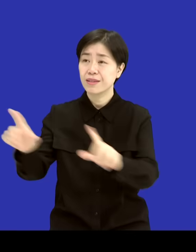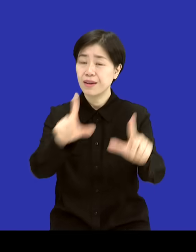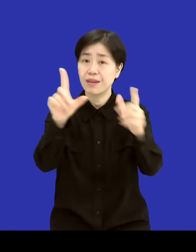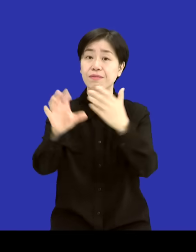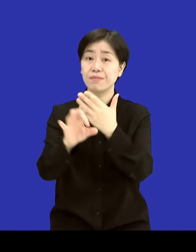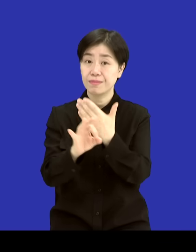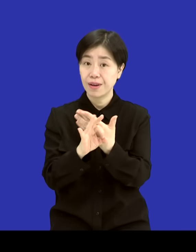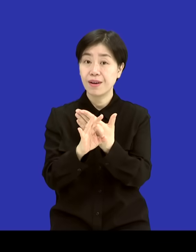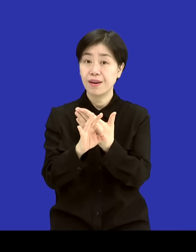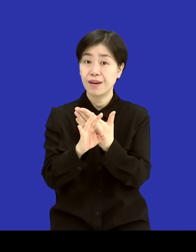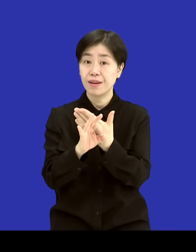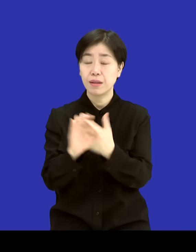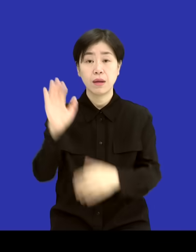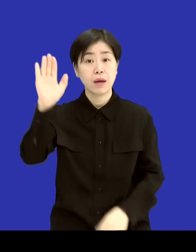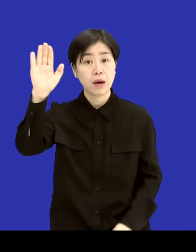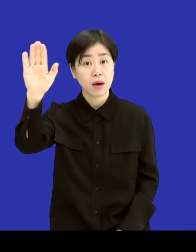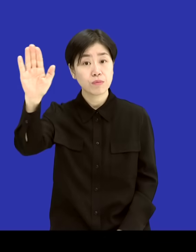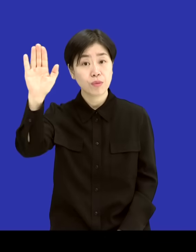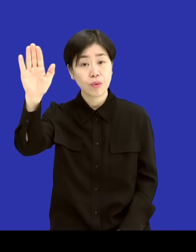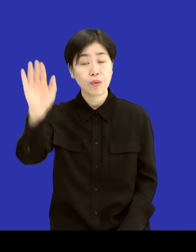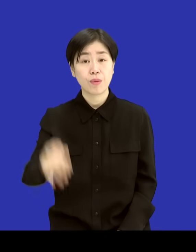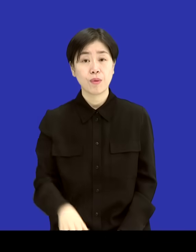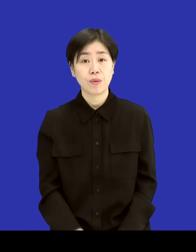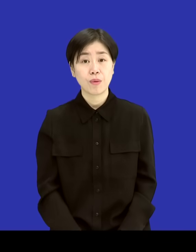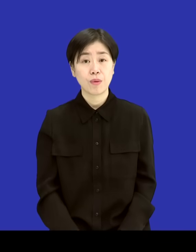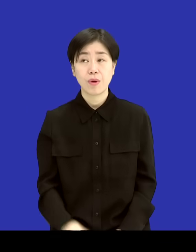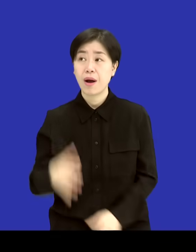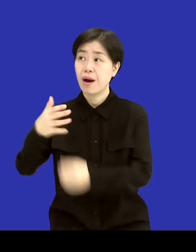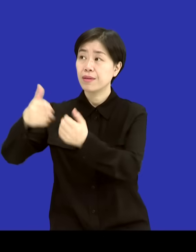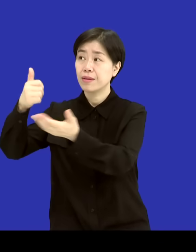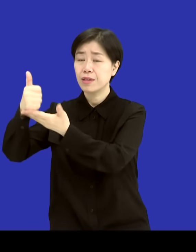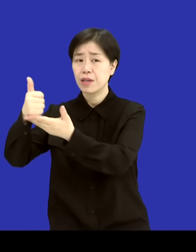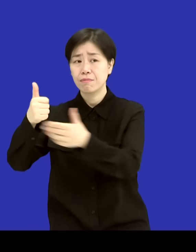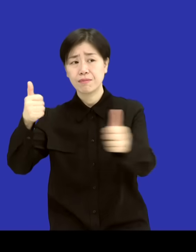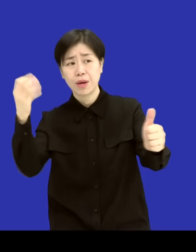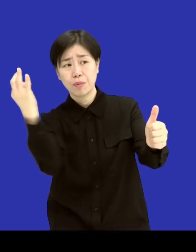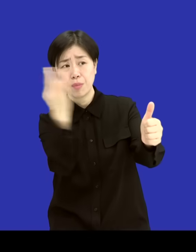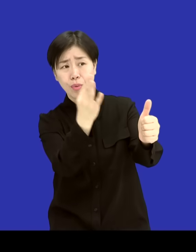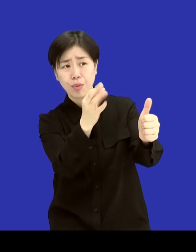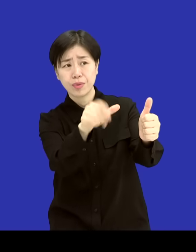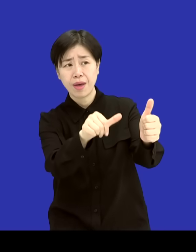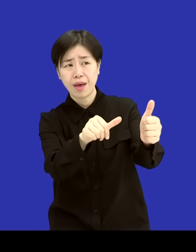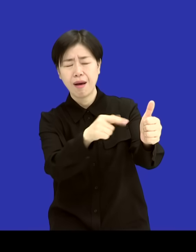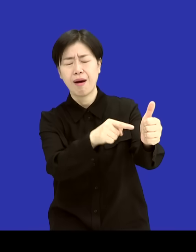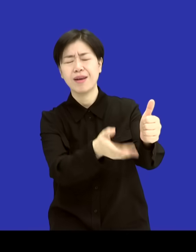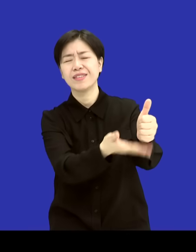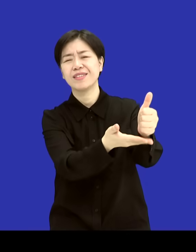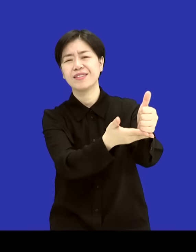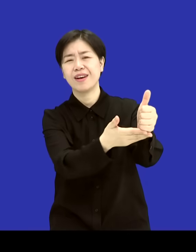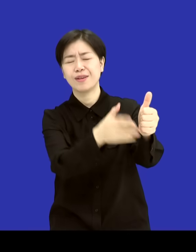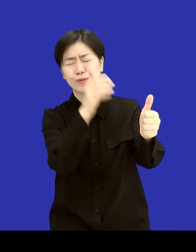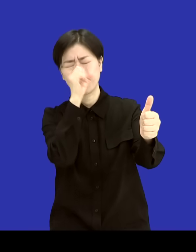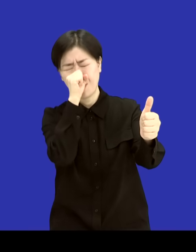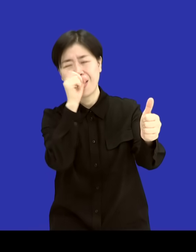따른다면 앞으로도 참 주님이 좋아하실 수밖에 없겠다라는 걸